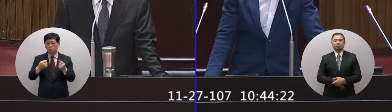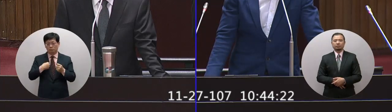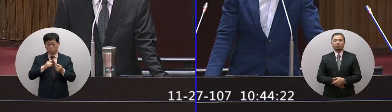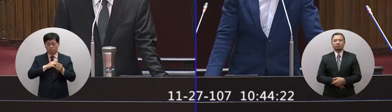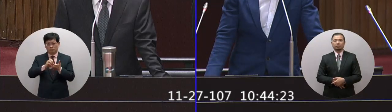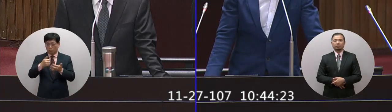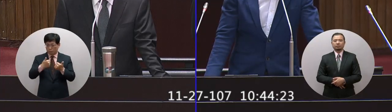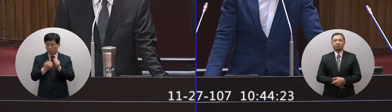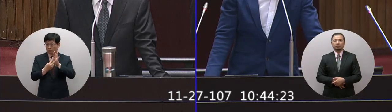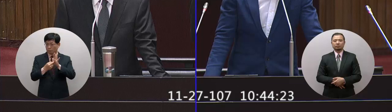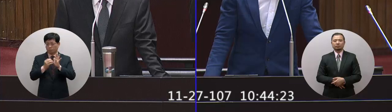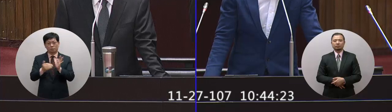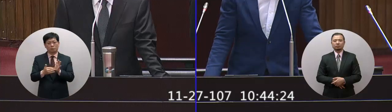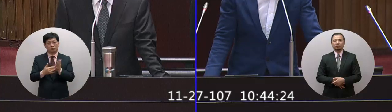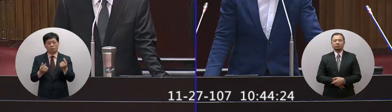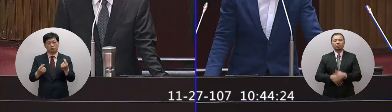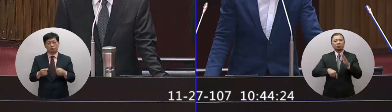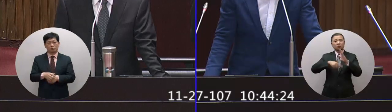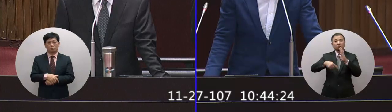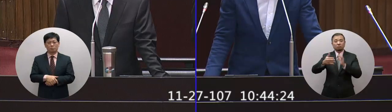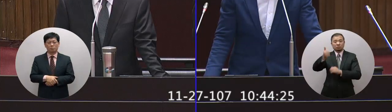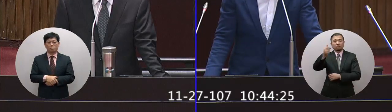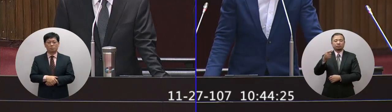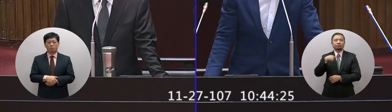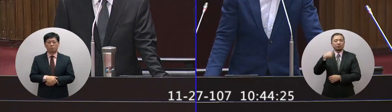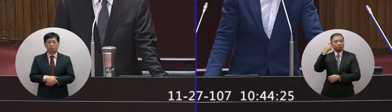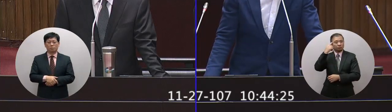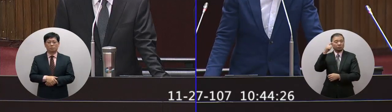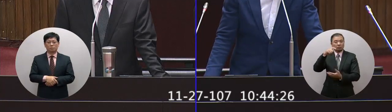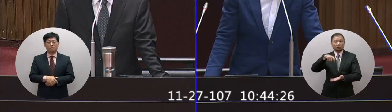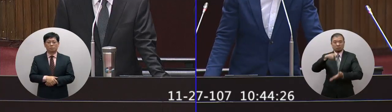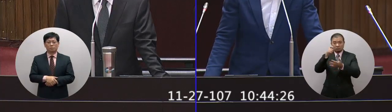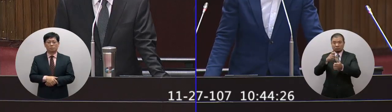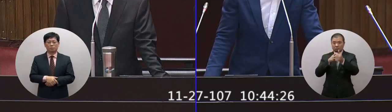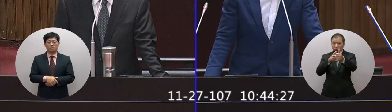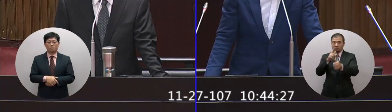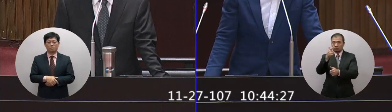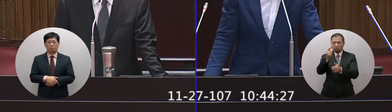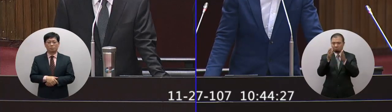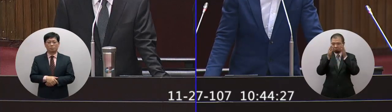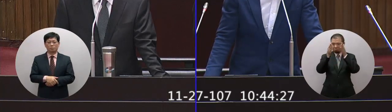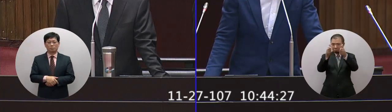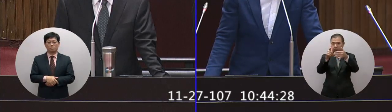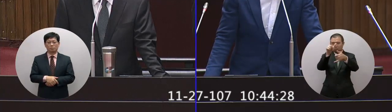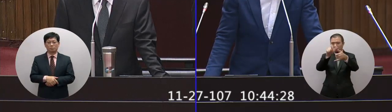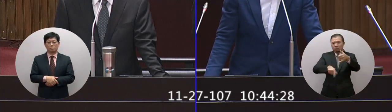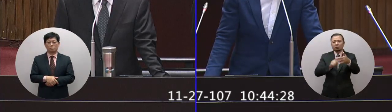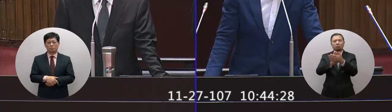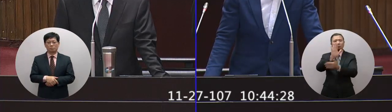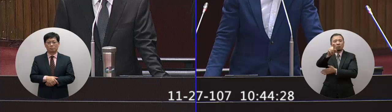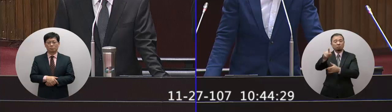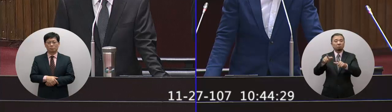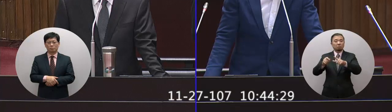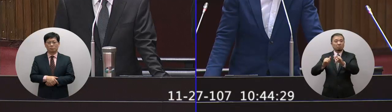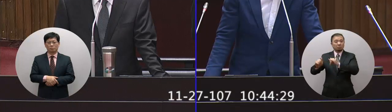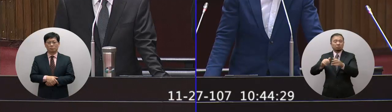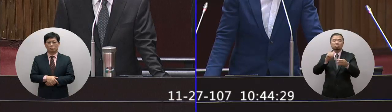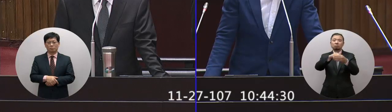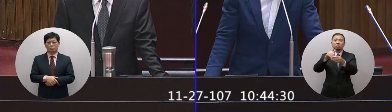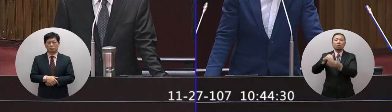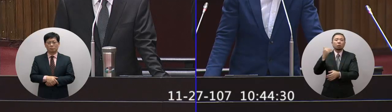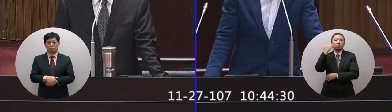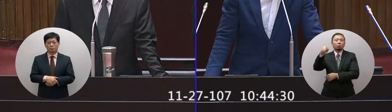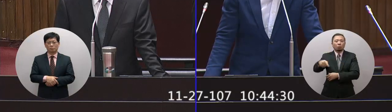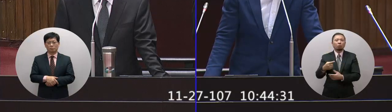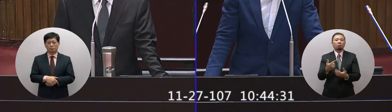在记者会的时候说明的。 院长，我这样提，其实不只是针对你而已。我觉得未来公投案如果成为一个常态，其